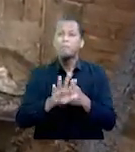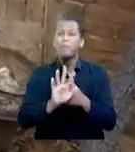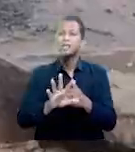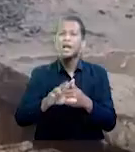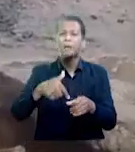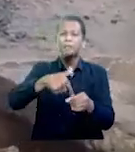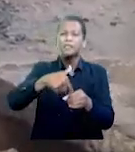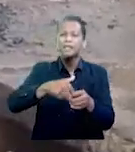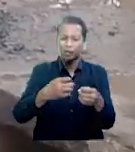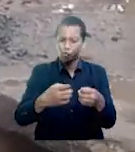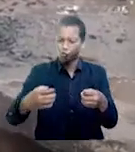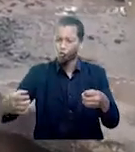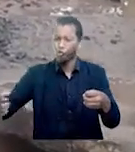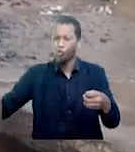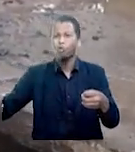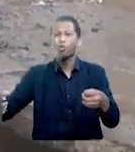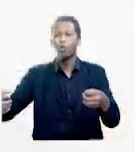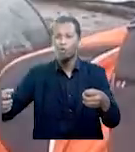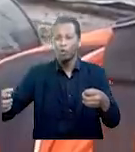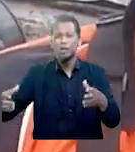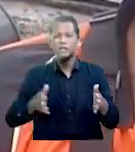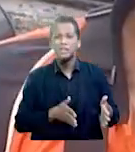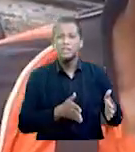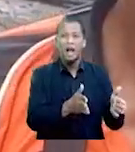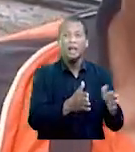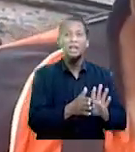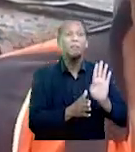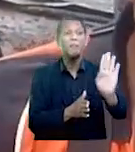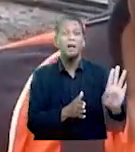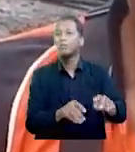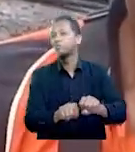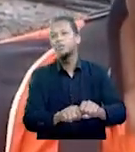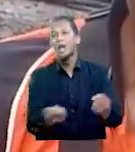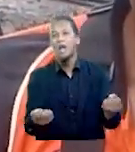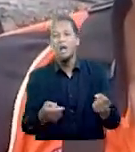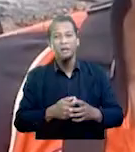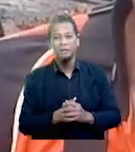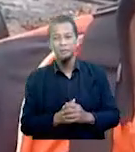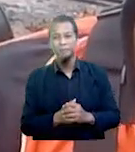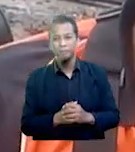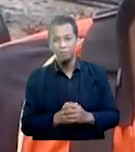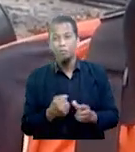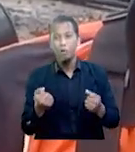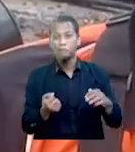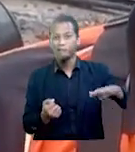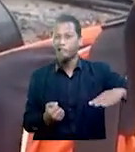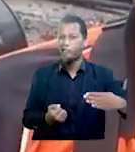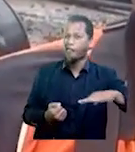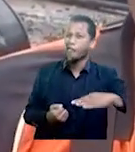tangki serta akses jalan yang rusak. Pemadaman cuma sekitar 30 menit api